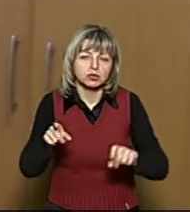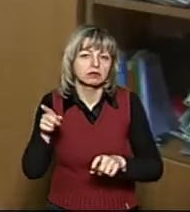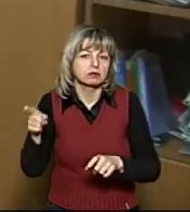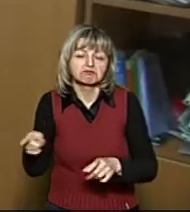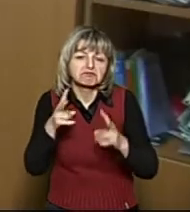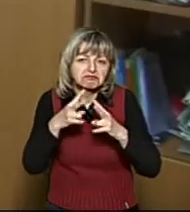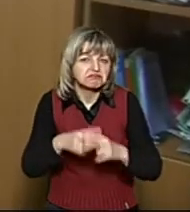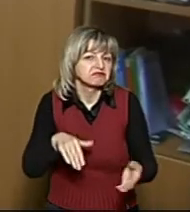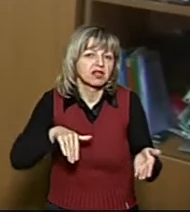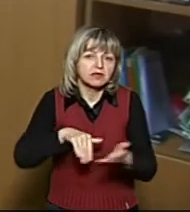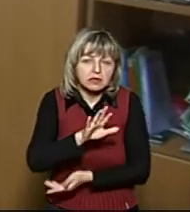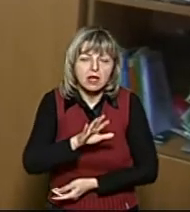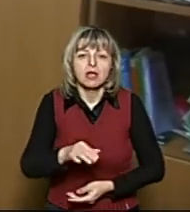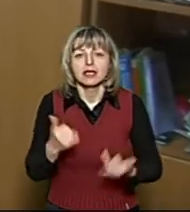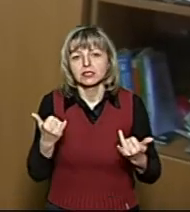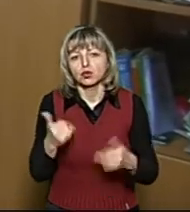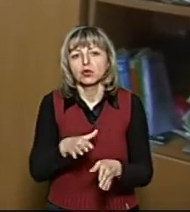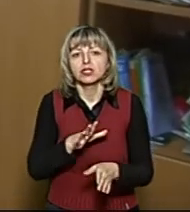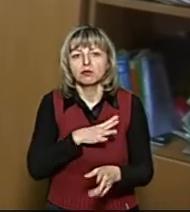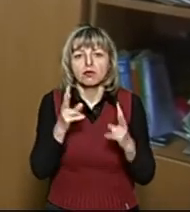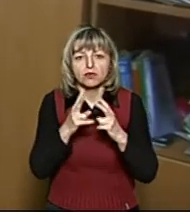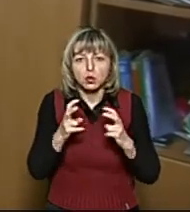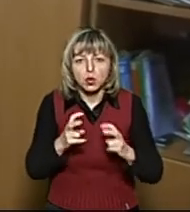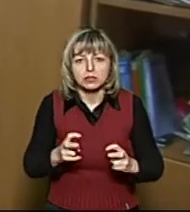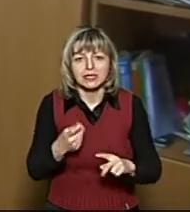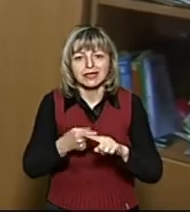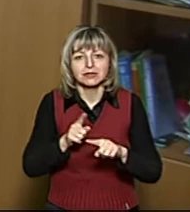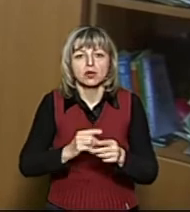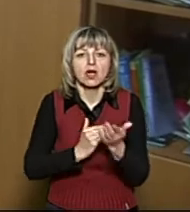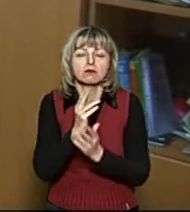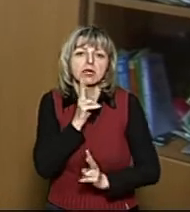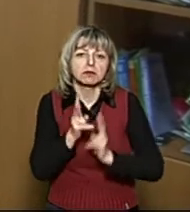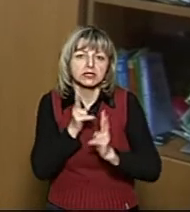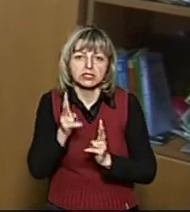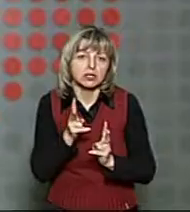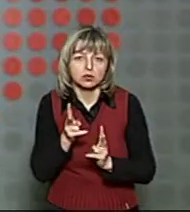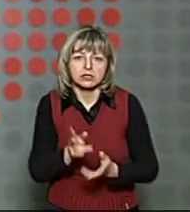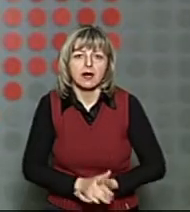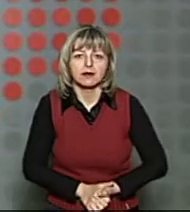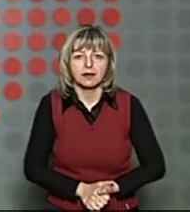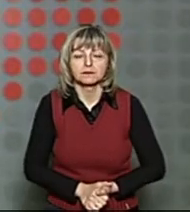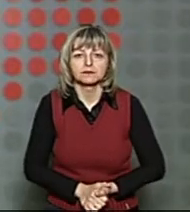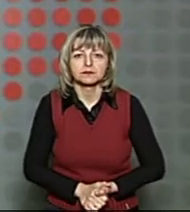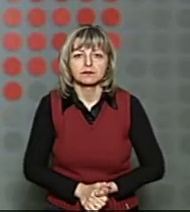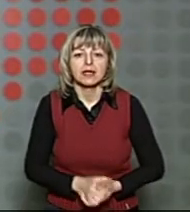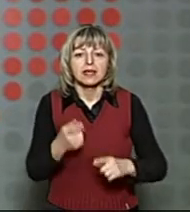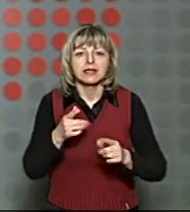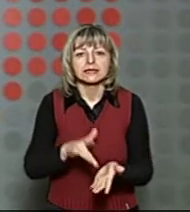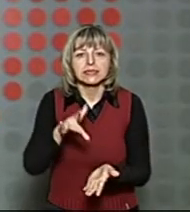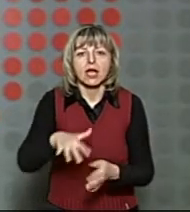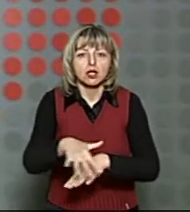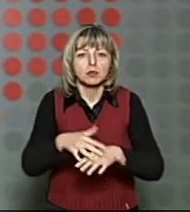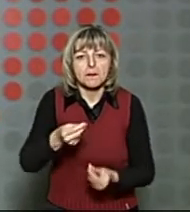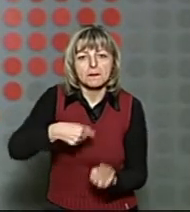задоволенні позову. Сьогодні, власне, і відбувся розгляд зазначеної апеляційної скарги. На центральному